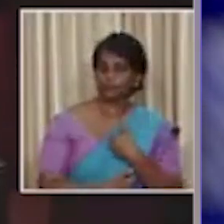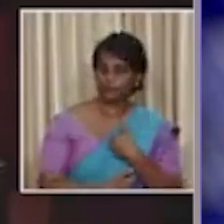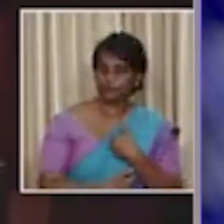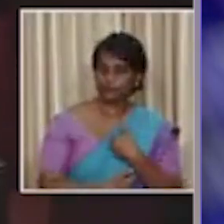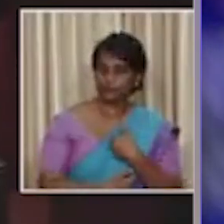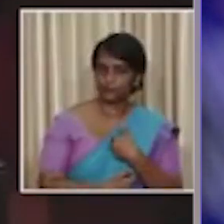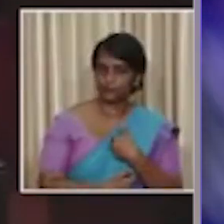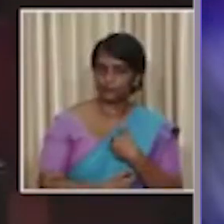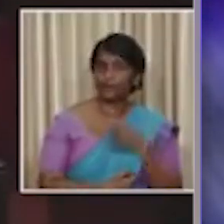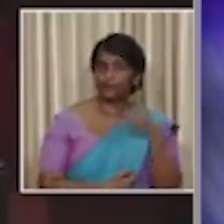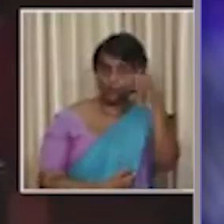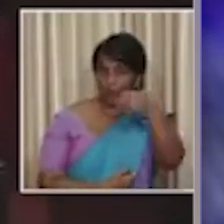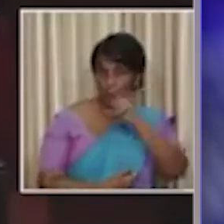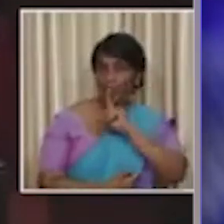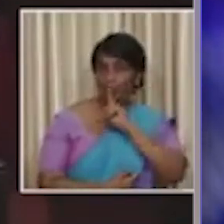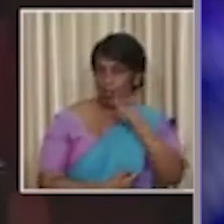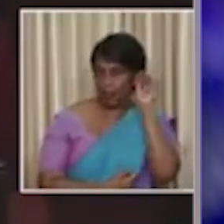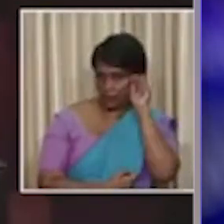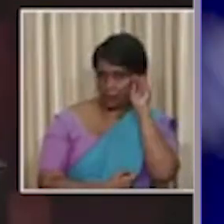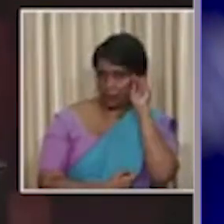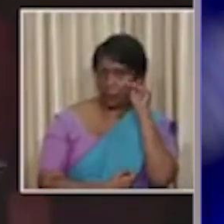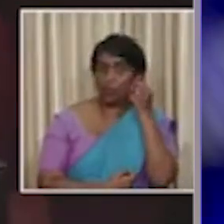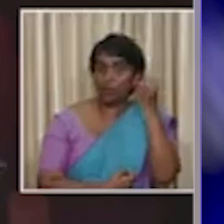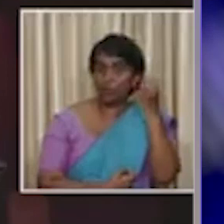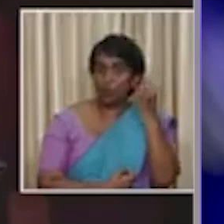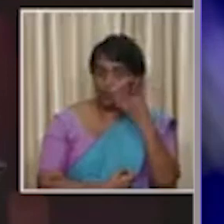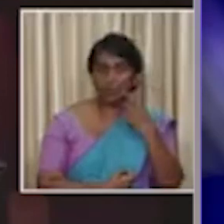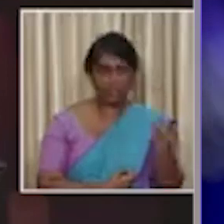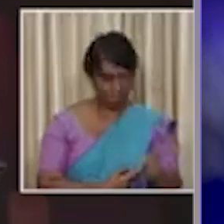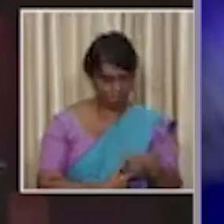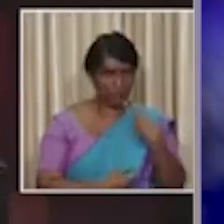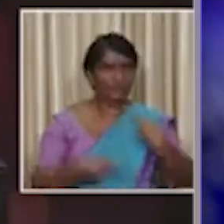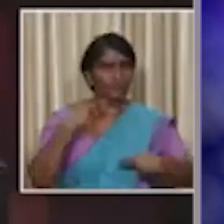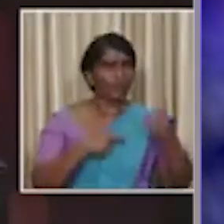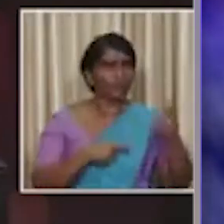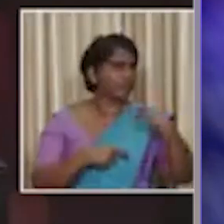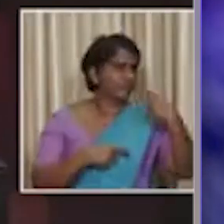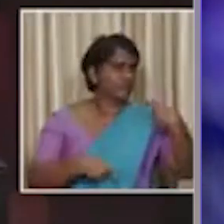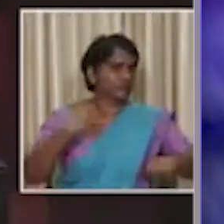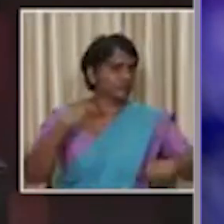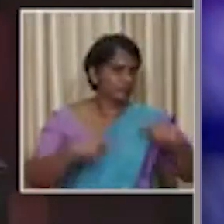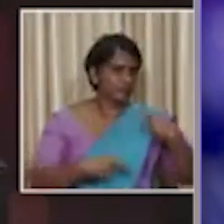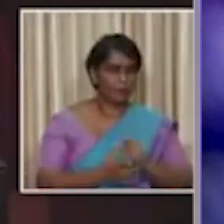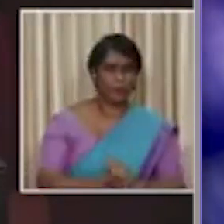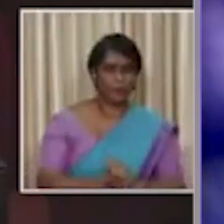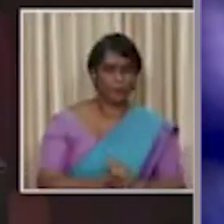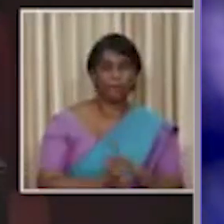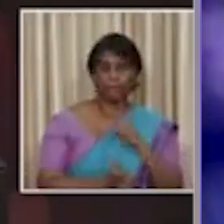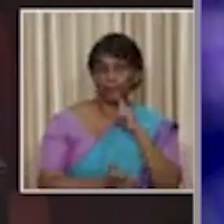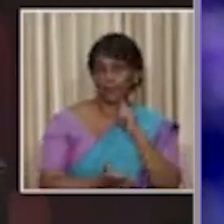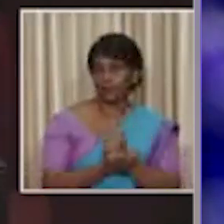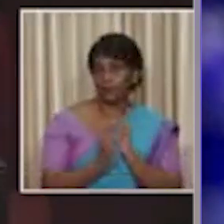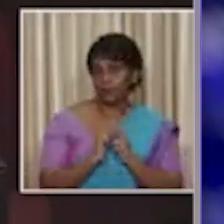குறிப்பிட்டு தீர்ப்பளித்திருக்கிறது. மக்களின் நம்பகத்தன்மை என்ற கொள்கைகளை ஹோட்டாபாய ராஜபக்ஷ, மஹிந்த ராஜபக்ஷ,